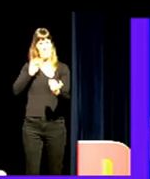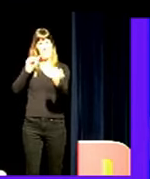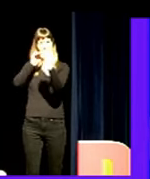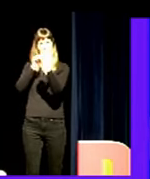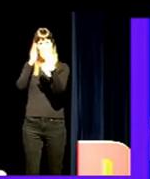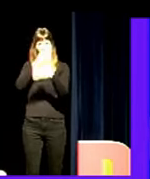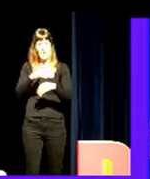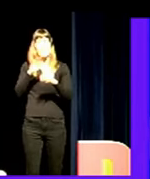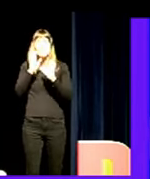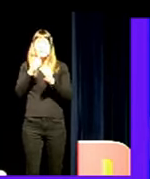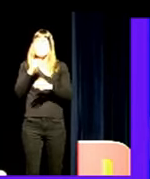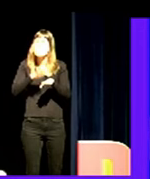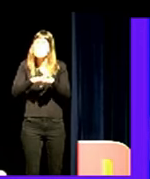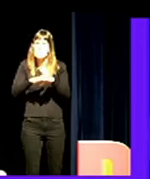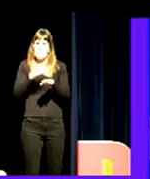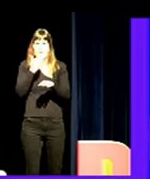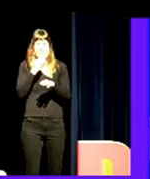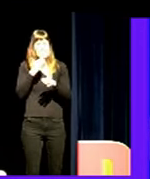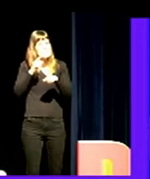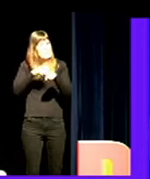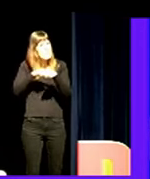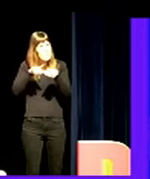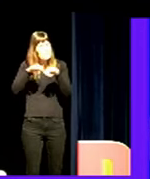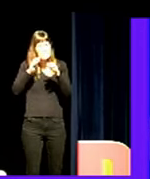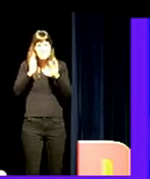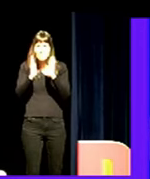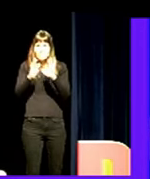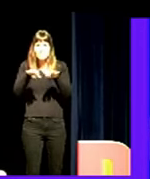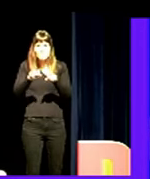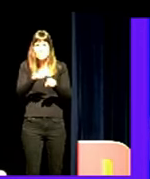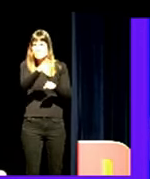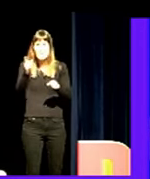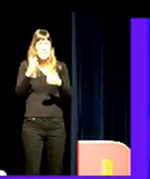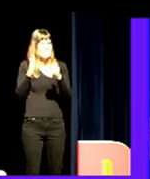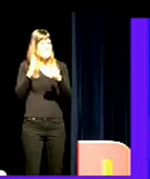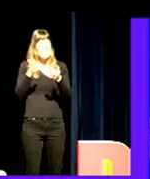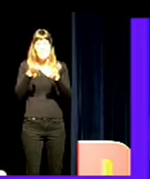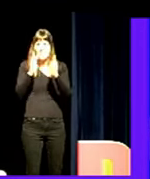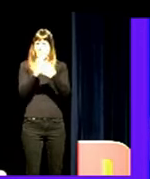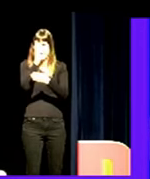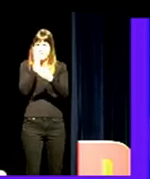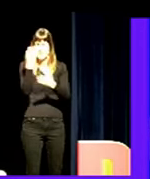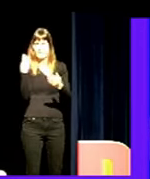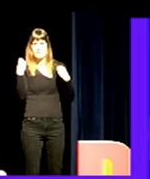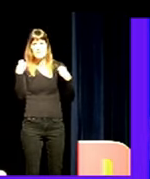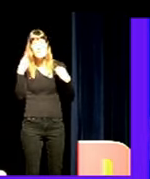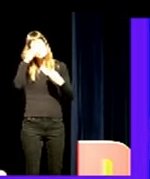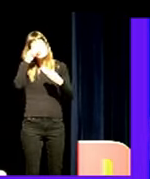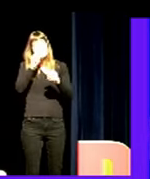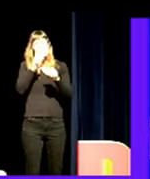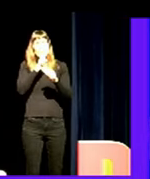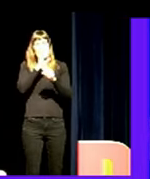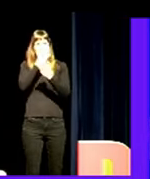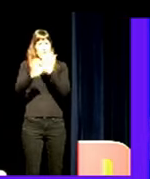minututan, gutienez izatea espazio bat, zuei eire interpelatzeko, galderak botatzeko, baina ez dakit, bezalako